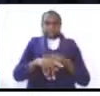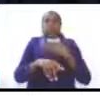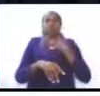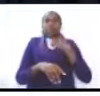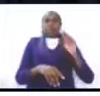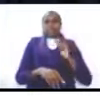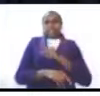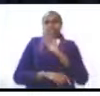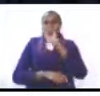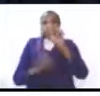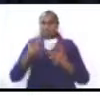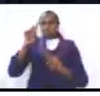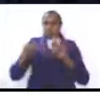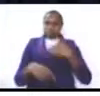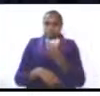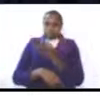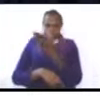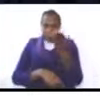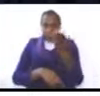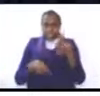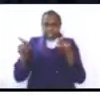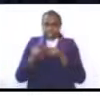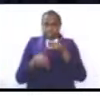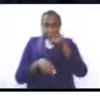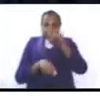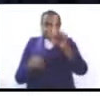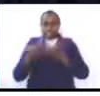tujiulize swali. Mimi na wewe,